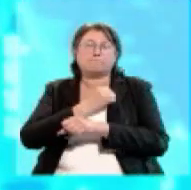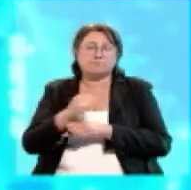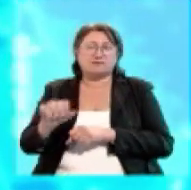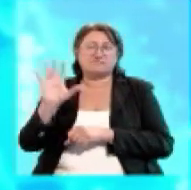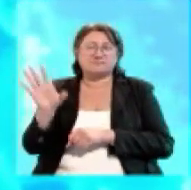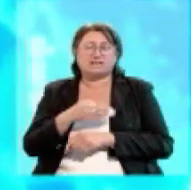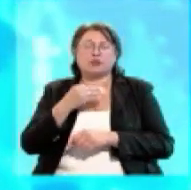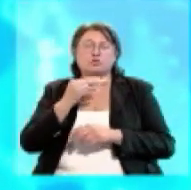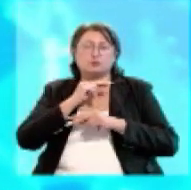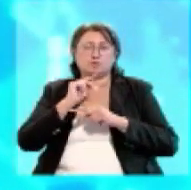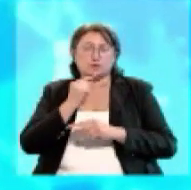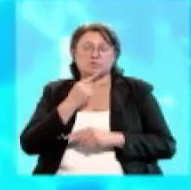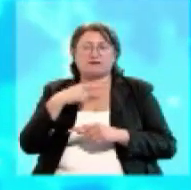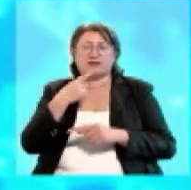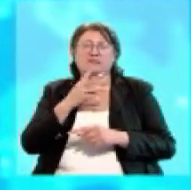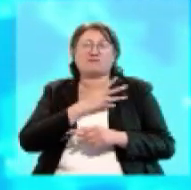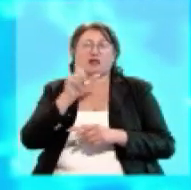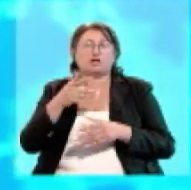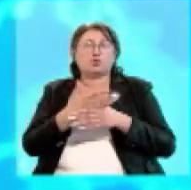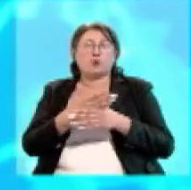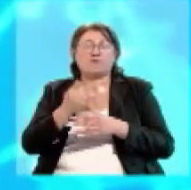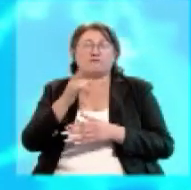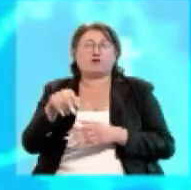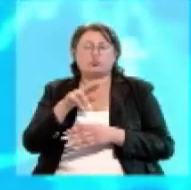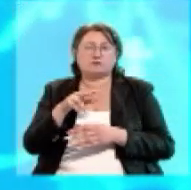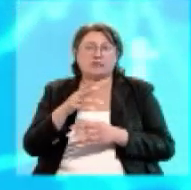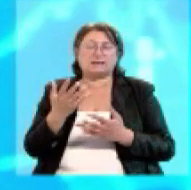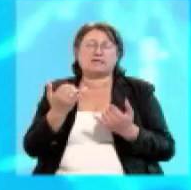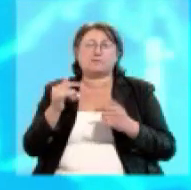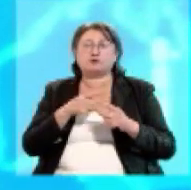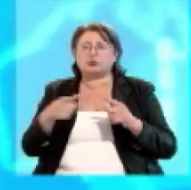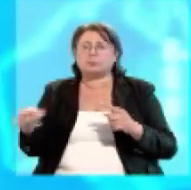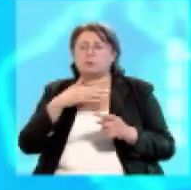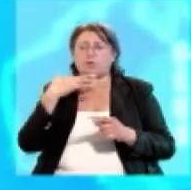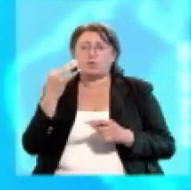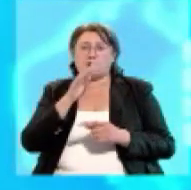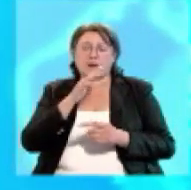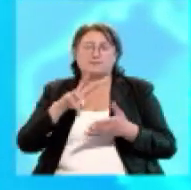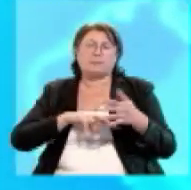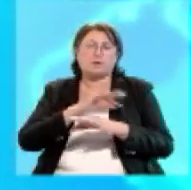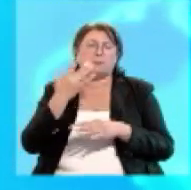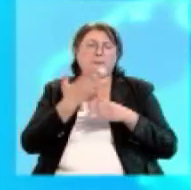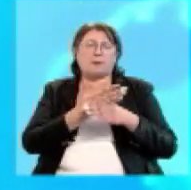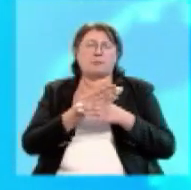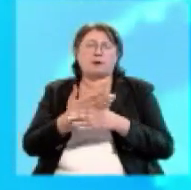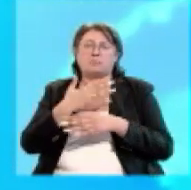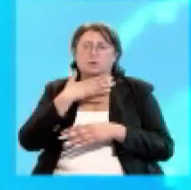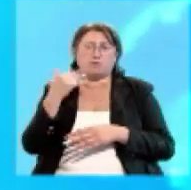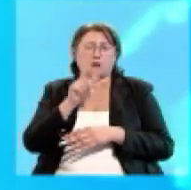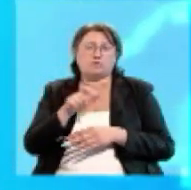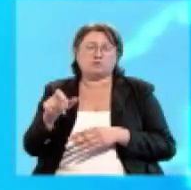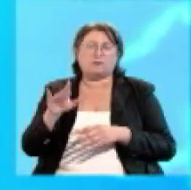дейді Жанашыр Бол қорының еріктілері. Көптеген жылдар бойы жоба ондаған адамдарға қиын өмірлік жағдайдан шығуға қол ұшын